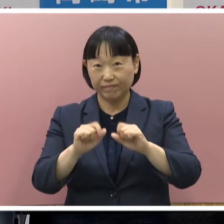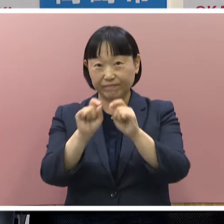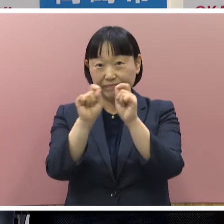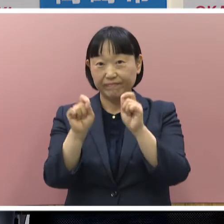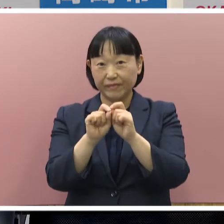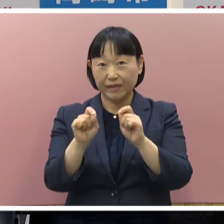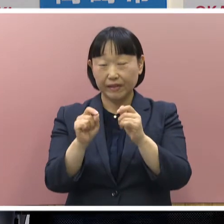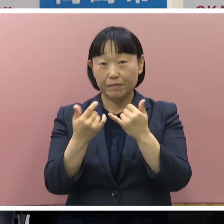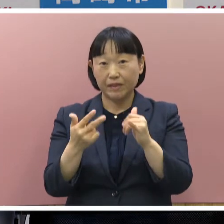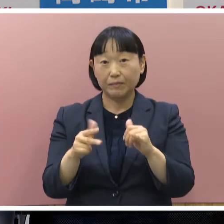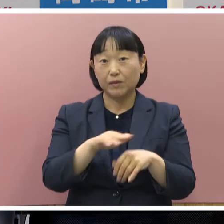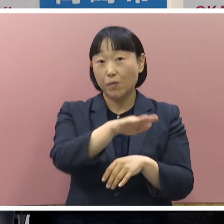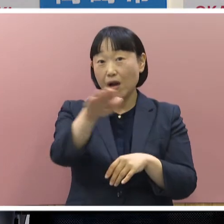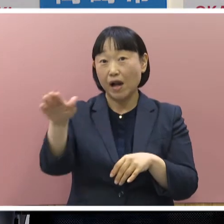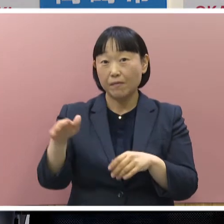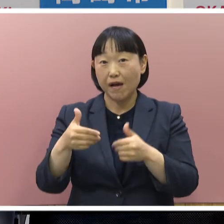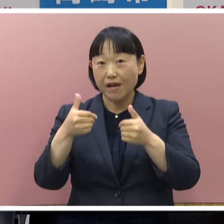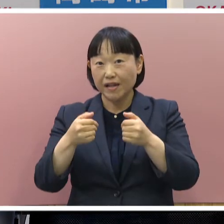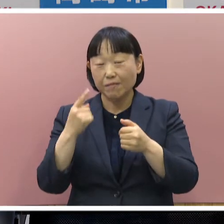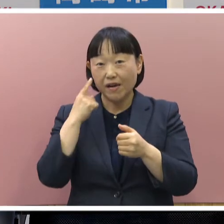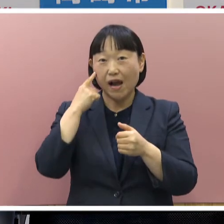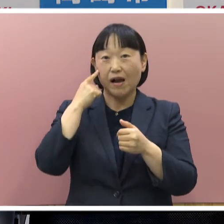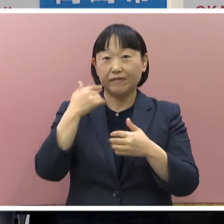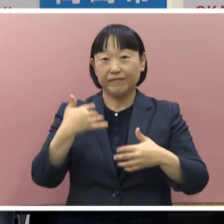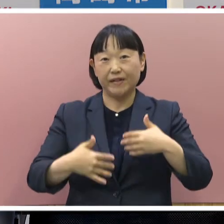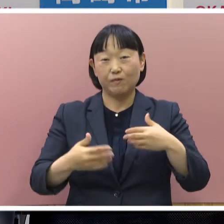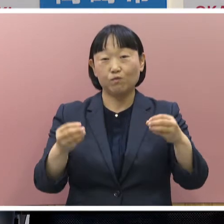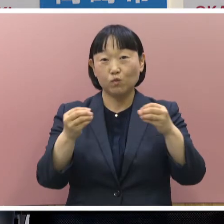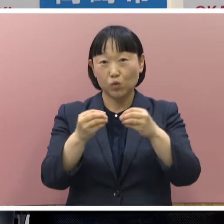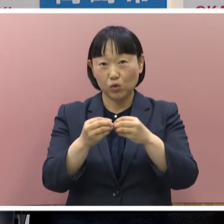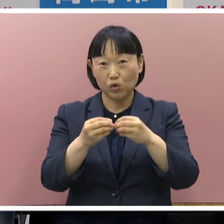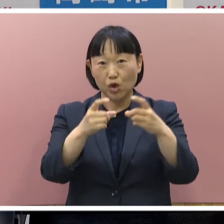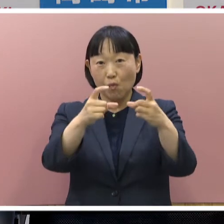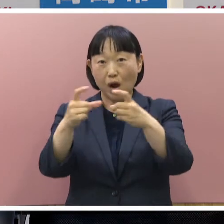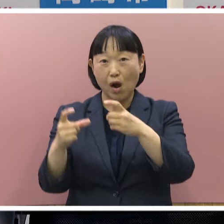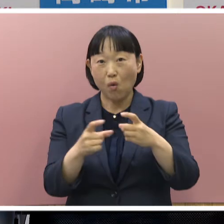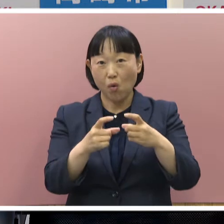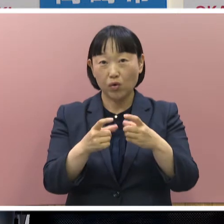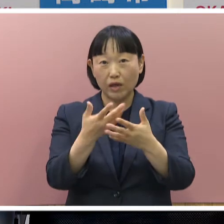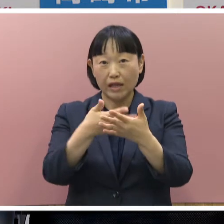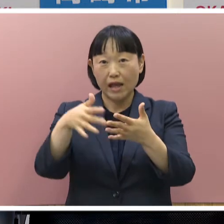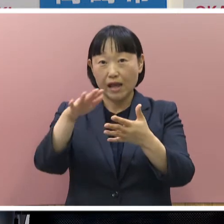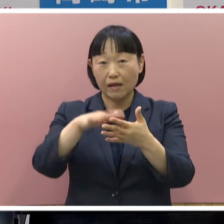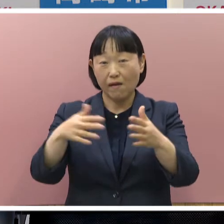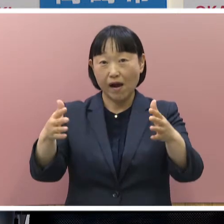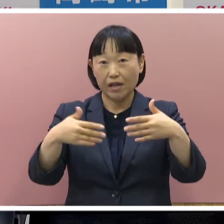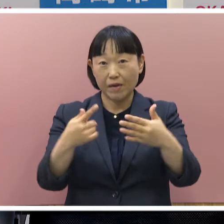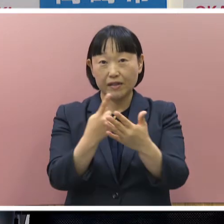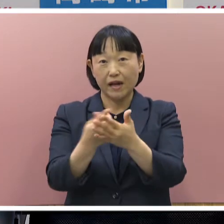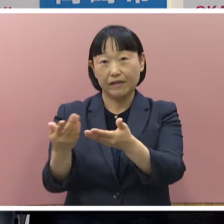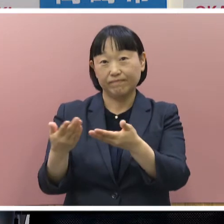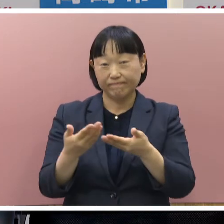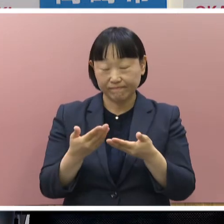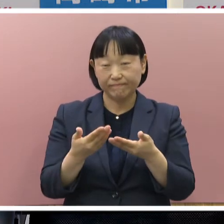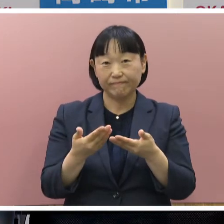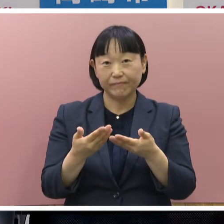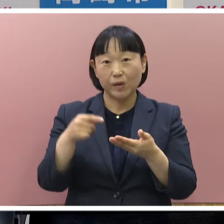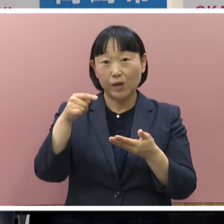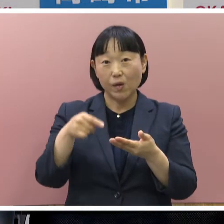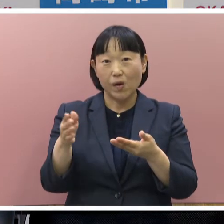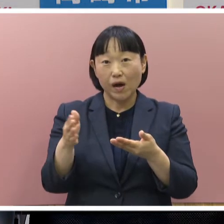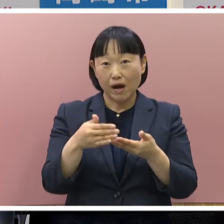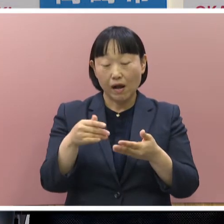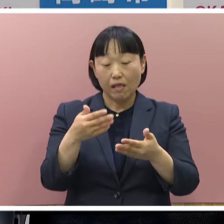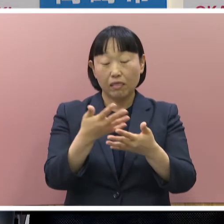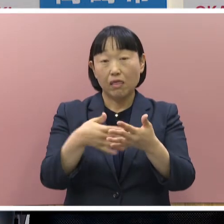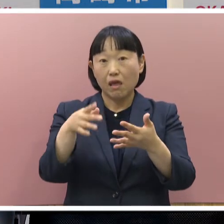で、市民の皆様にゲーム感覚で楽しみながらマンホール蓋のデータ収集に参加していただき、そこで